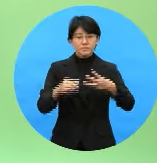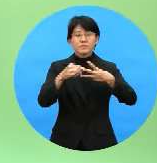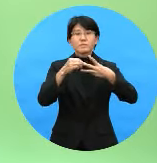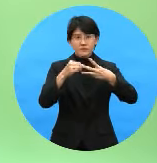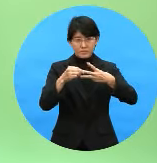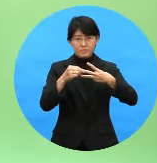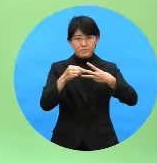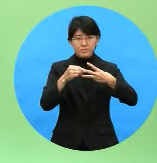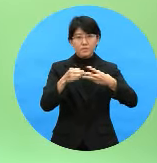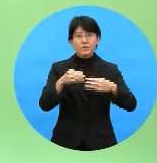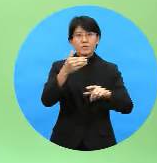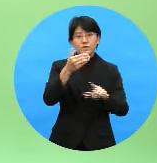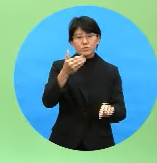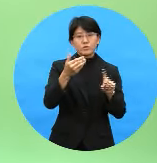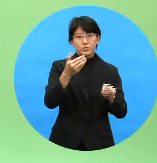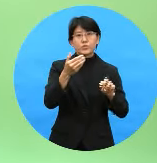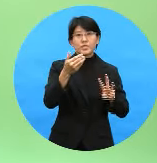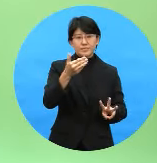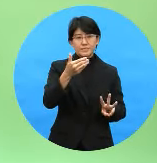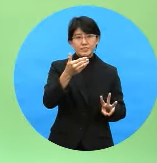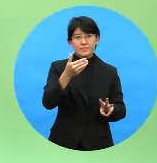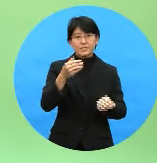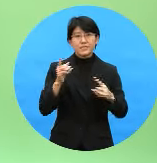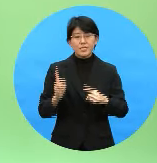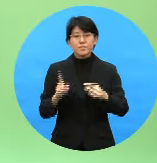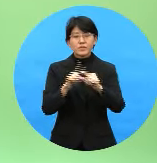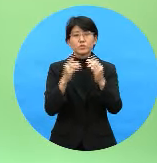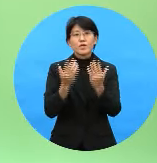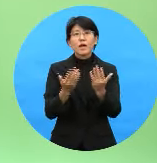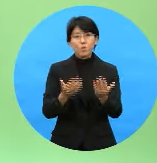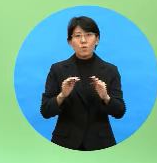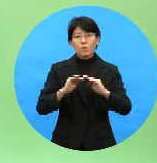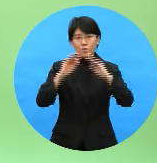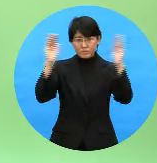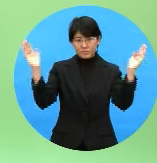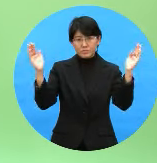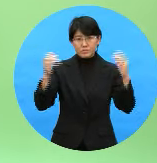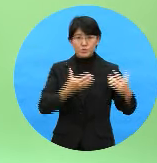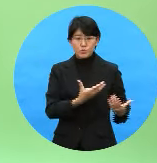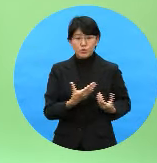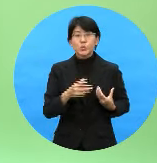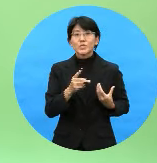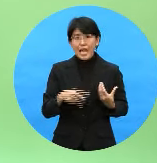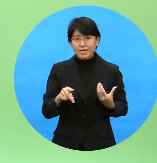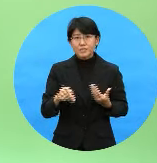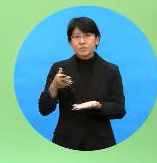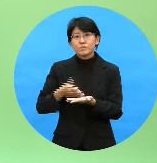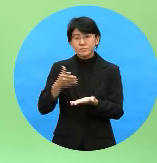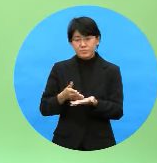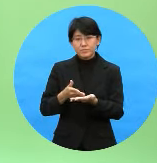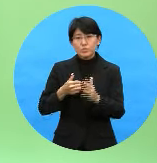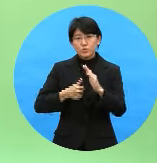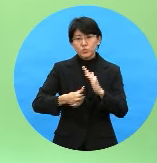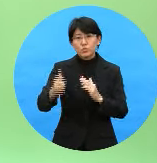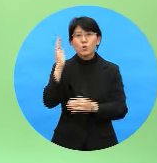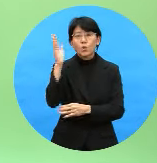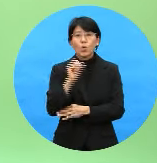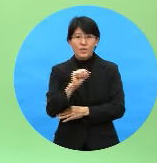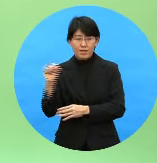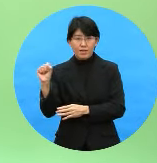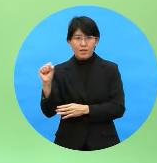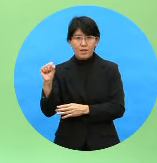次の話題は、9月13日に練馬中学校で行われた乳がんのお話、出張講座について